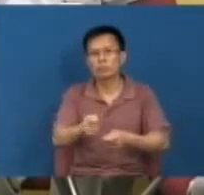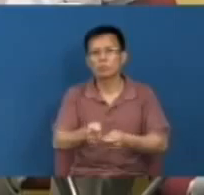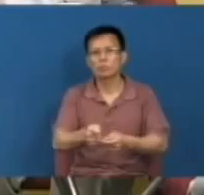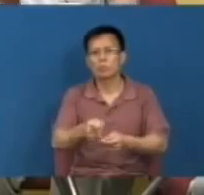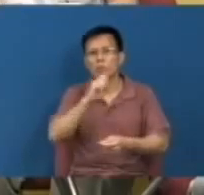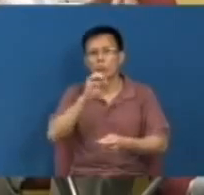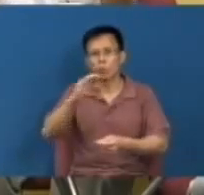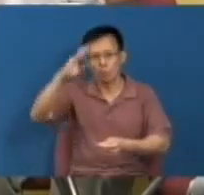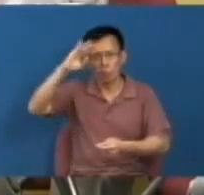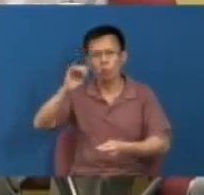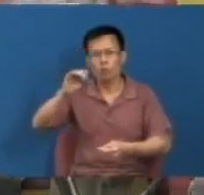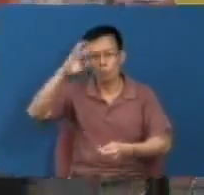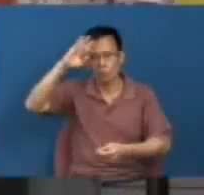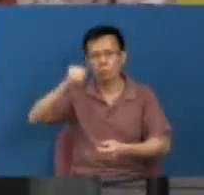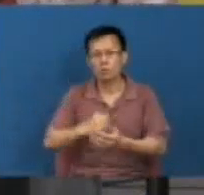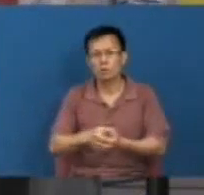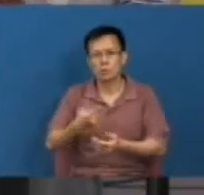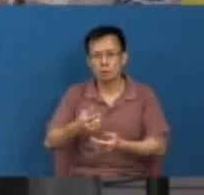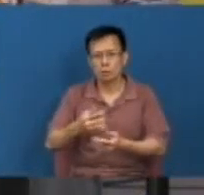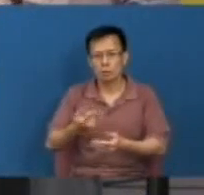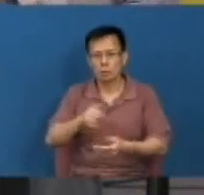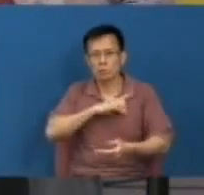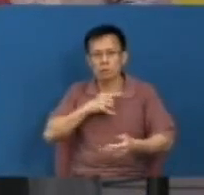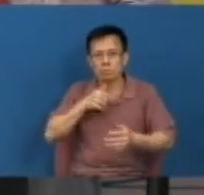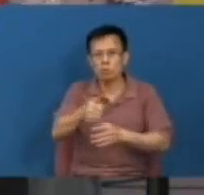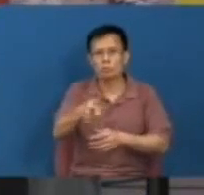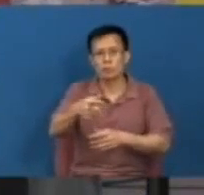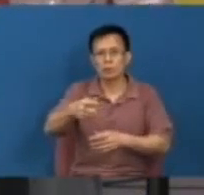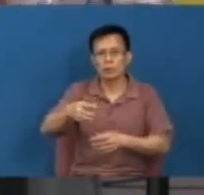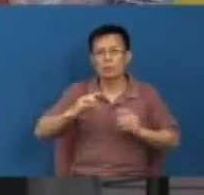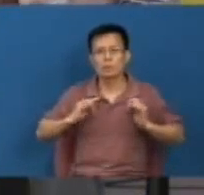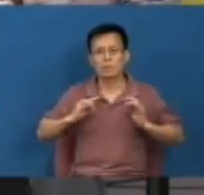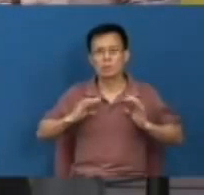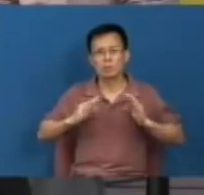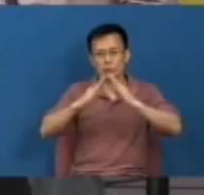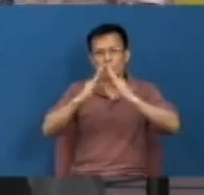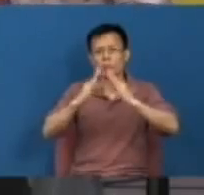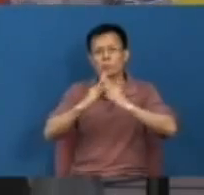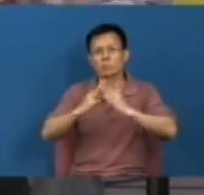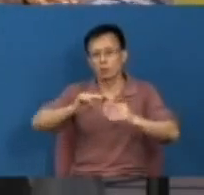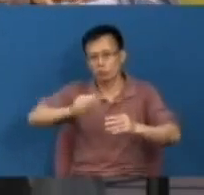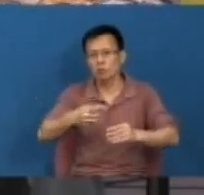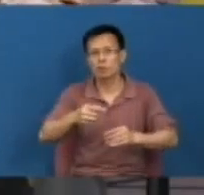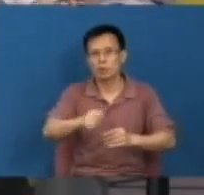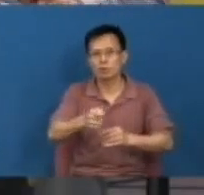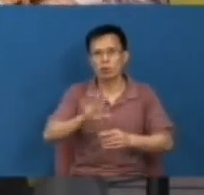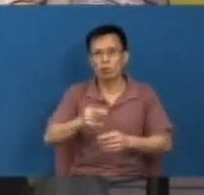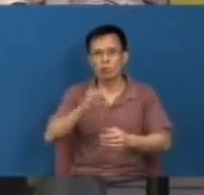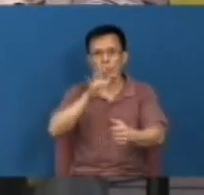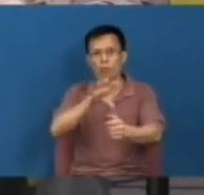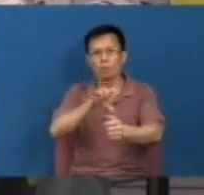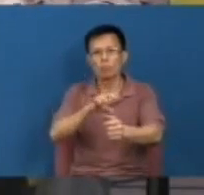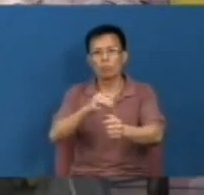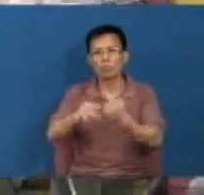冇報警咧？實情係佢係闖入你嘅私人嘅物業，然後仲去。換咗你把鎖，所以告佢喎，真係 我話可以告，